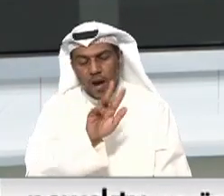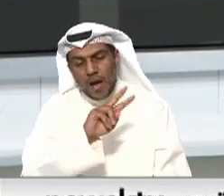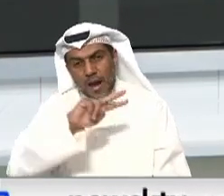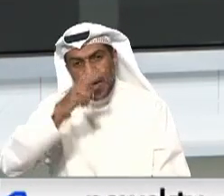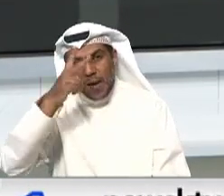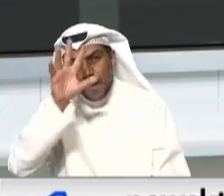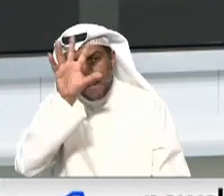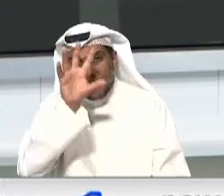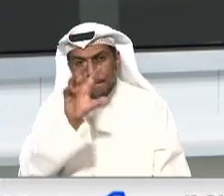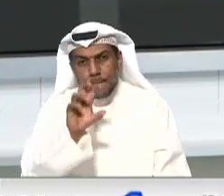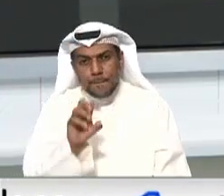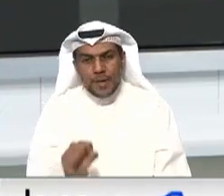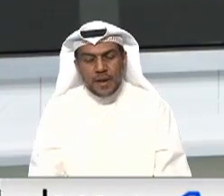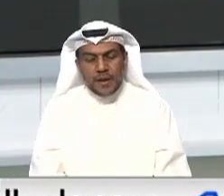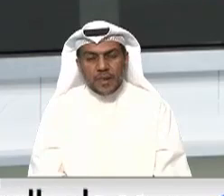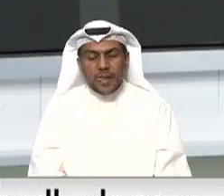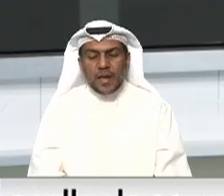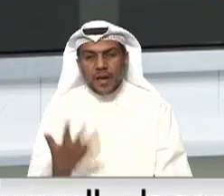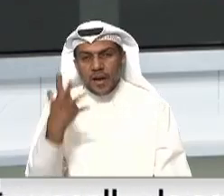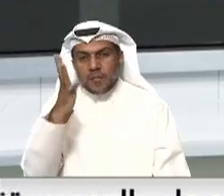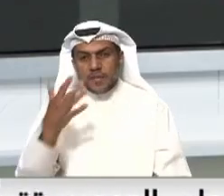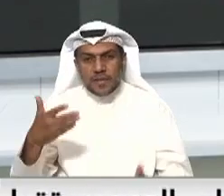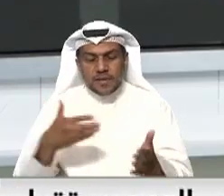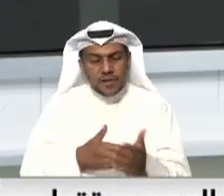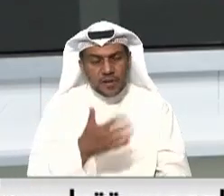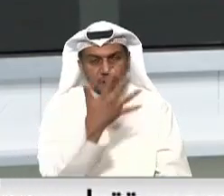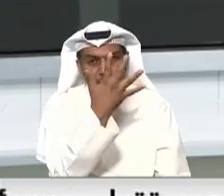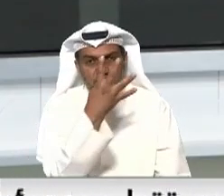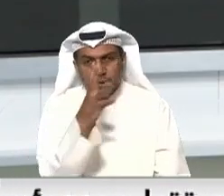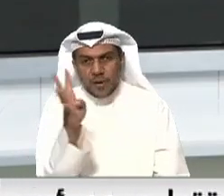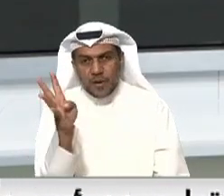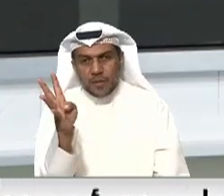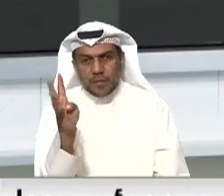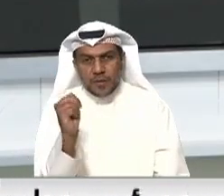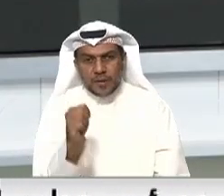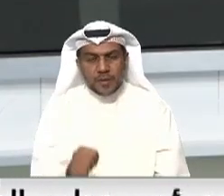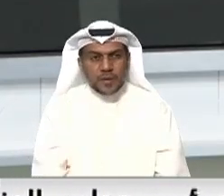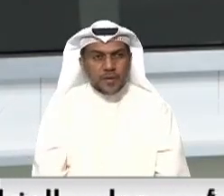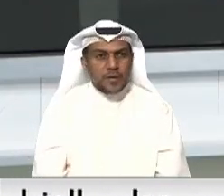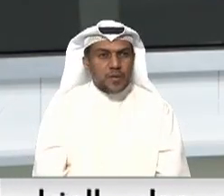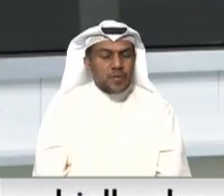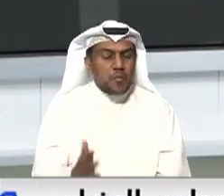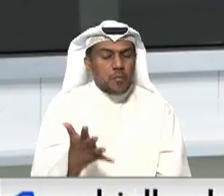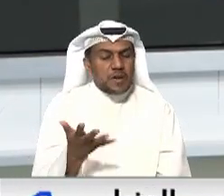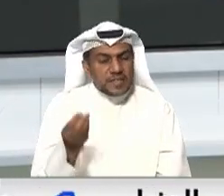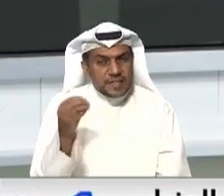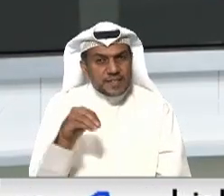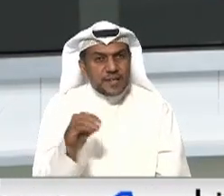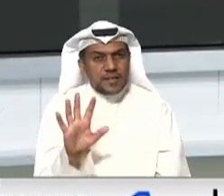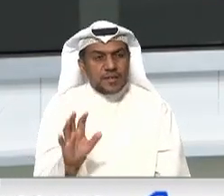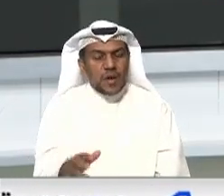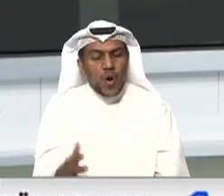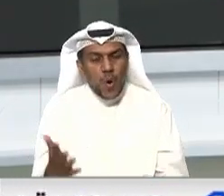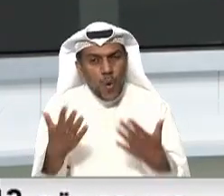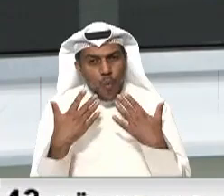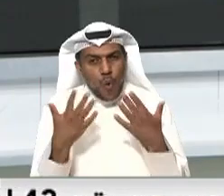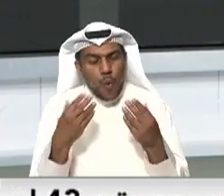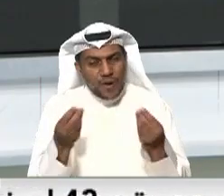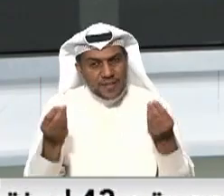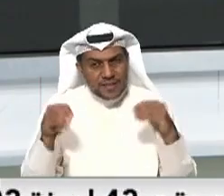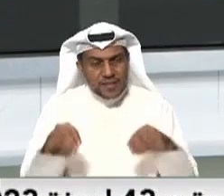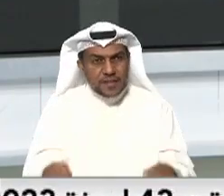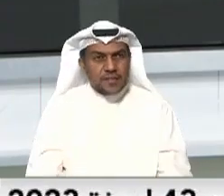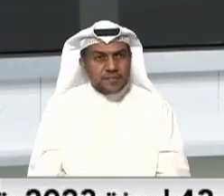النهار وراح تكون نشطه 15 الى 45 كيلو متر في الساعه واحيانا قد تزيد سرعه هبات الهواء عن هذه